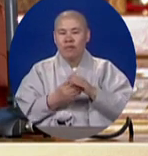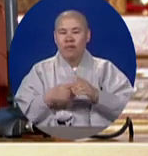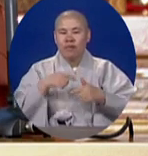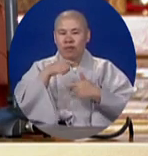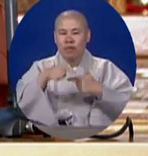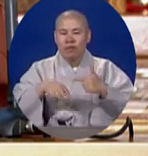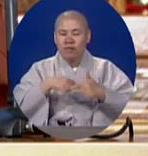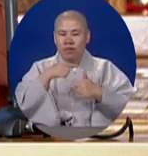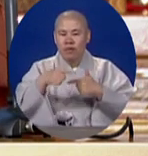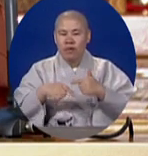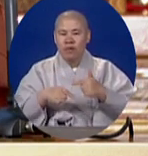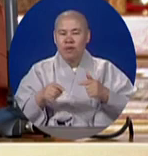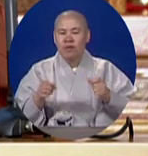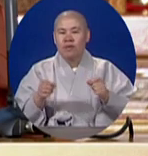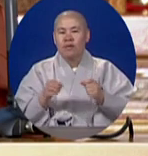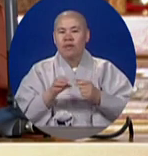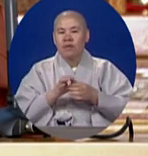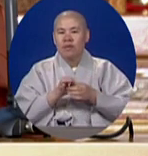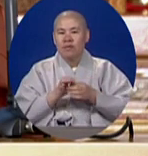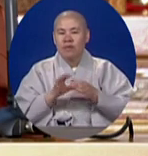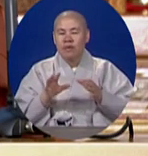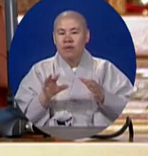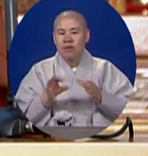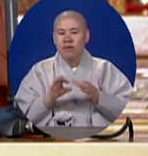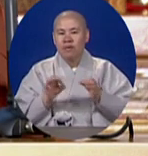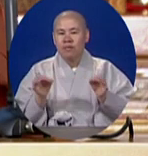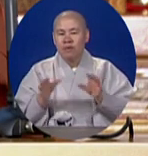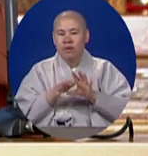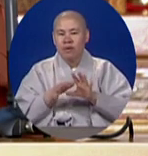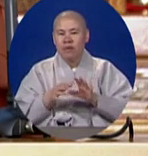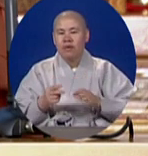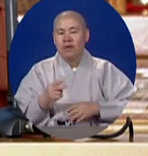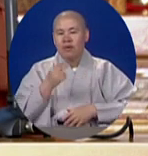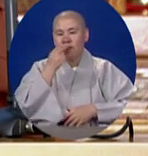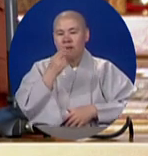벗어나고 생사고를 이제